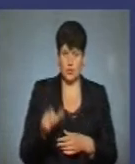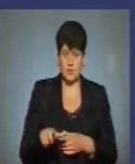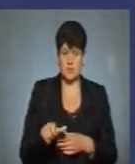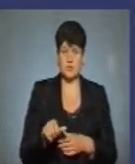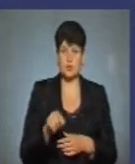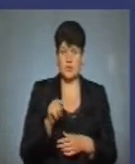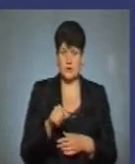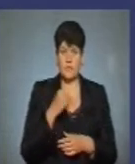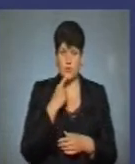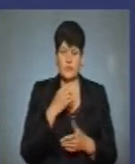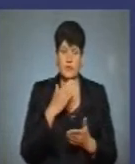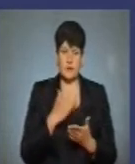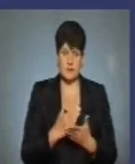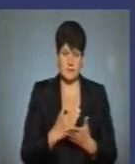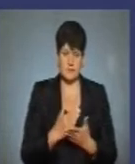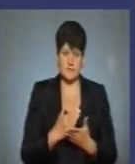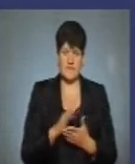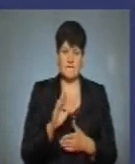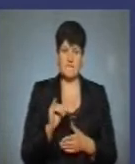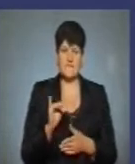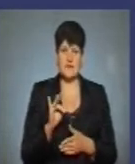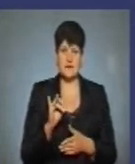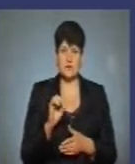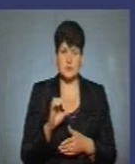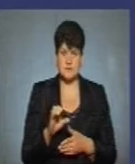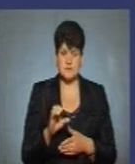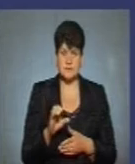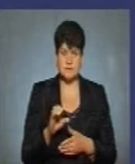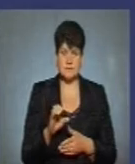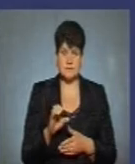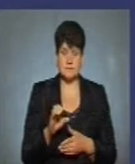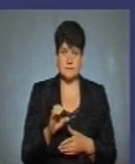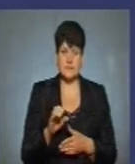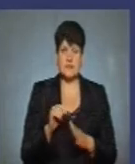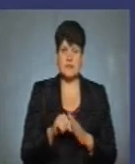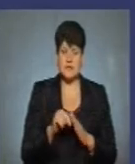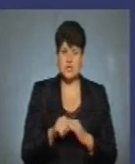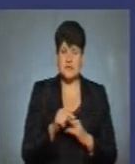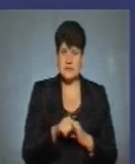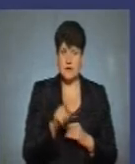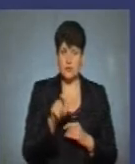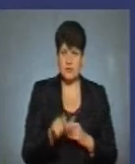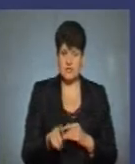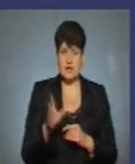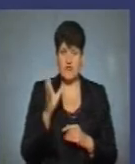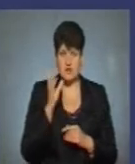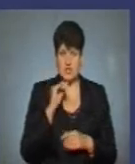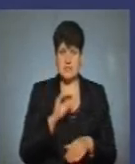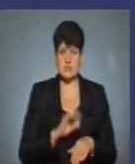крові є вірус SARS-CoV-2, значить ця людина вважається вже